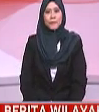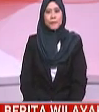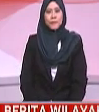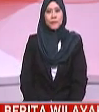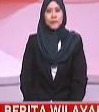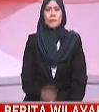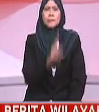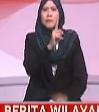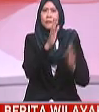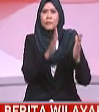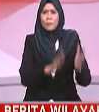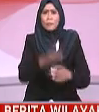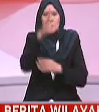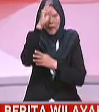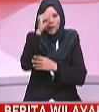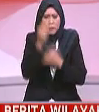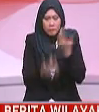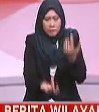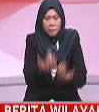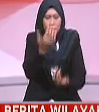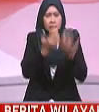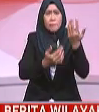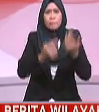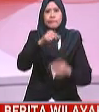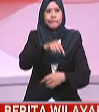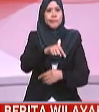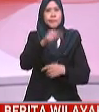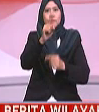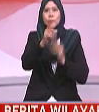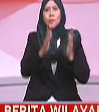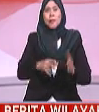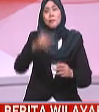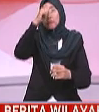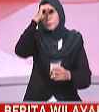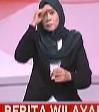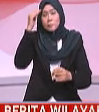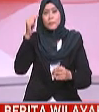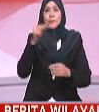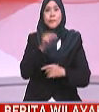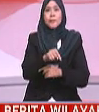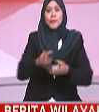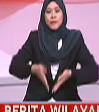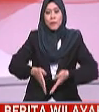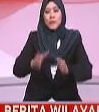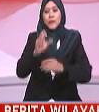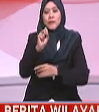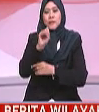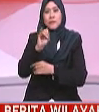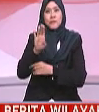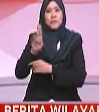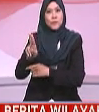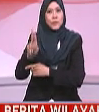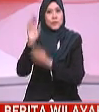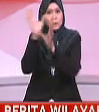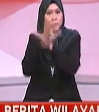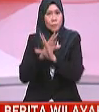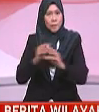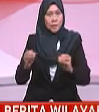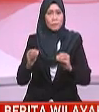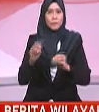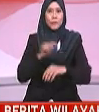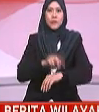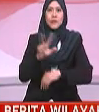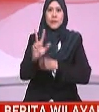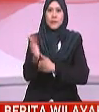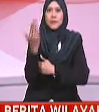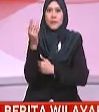Seorang lelaki ditemukan rentung dalam kebakaran rumah di Jalan Tionghoa Lorong 13 Sibu, Sarawak pagi tadi. Ketua Zon